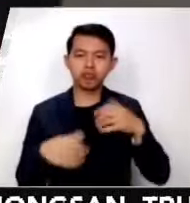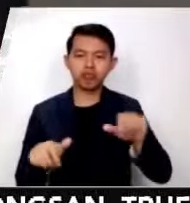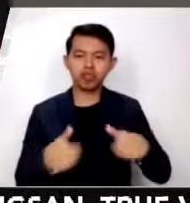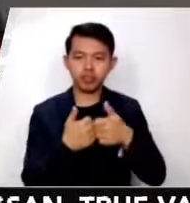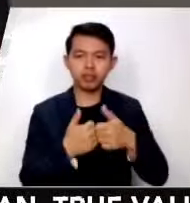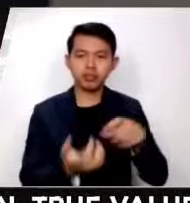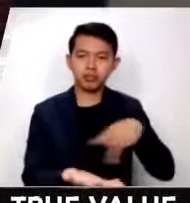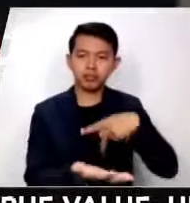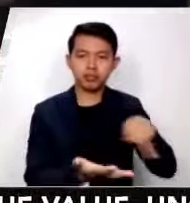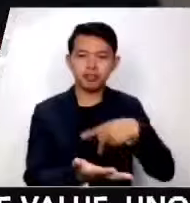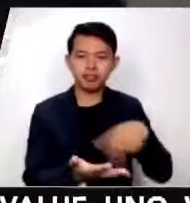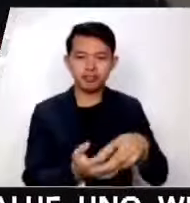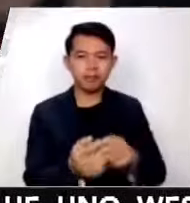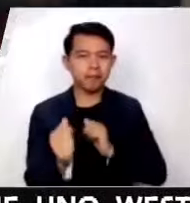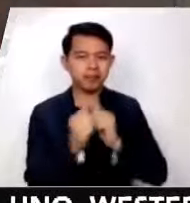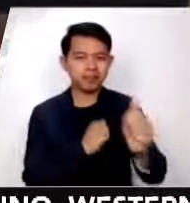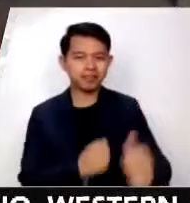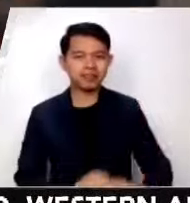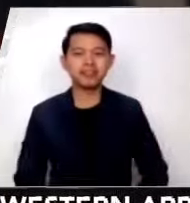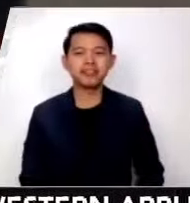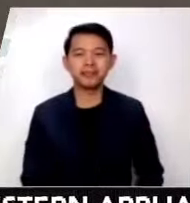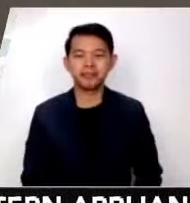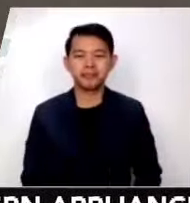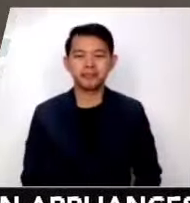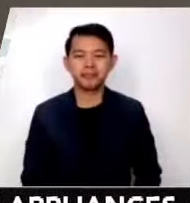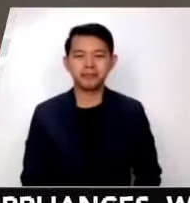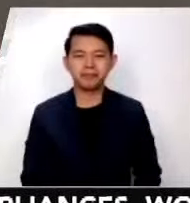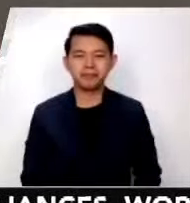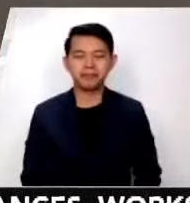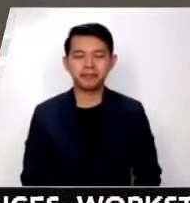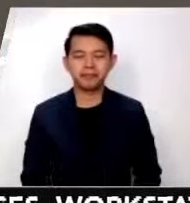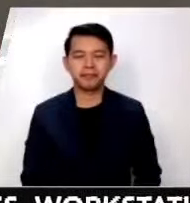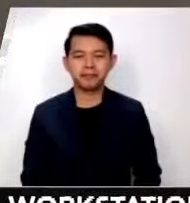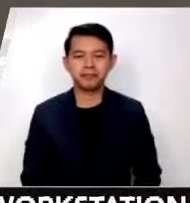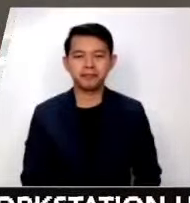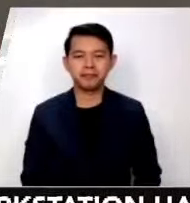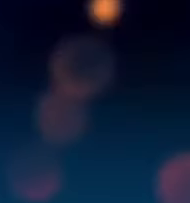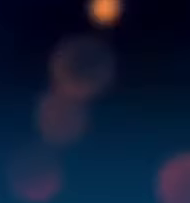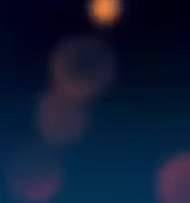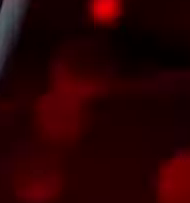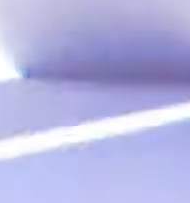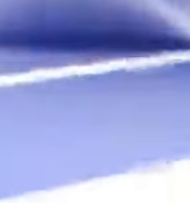Lar Santiago nagbabalita para sa GMA Integrated News.